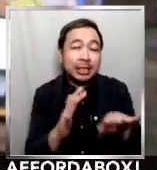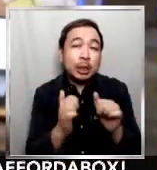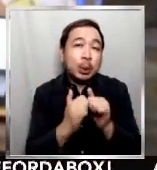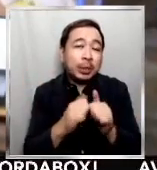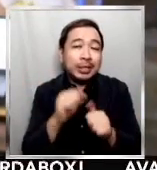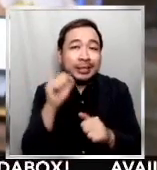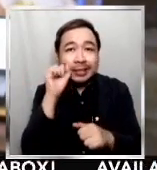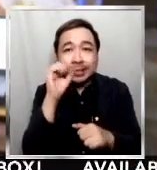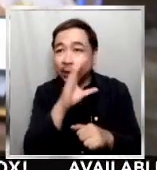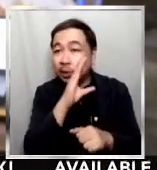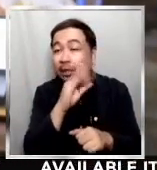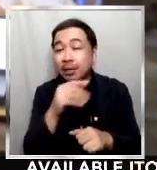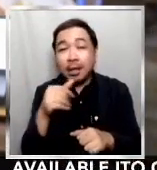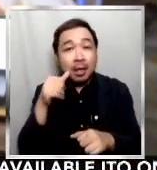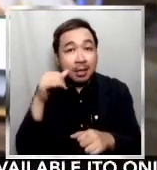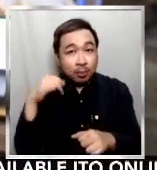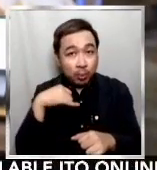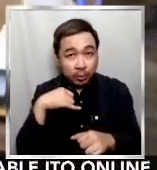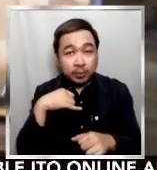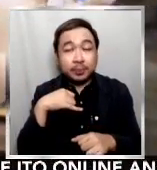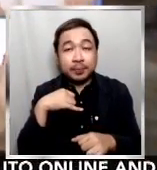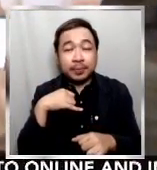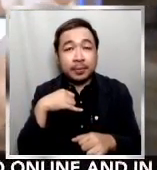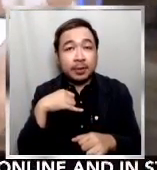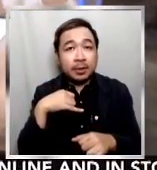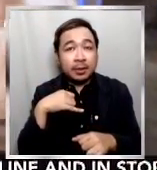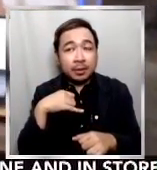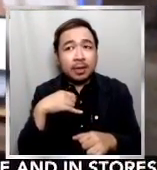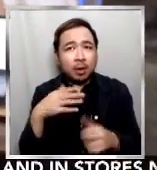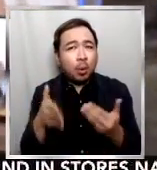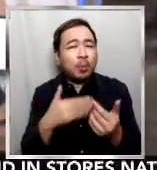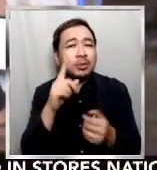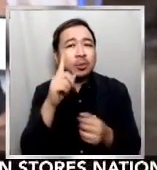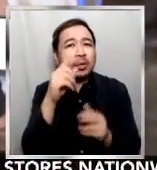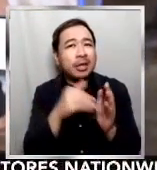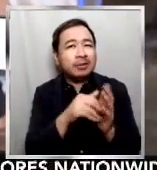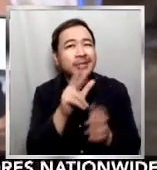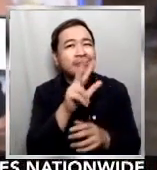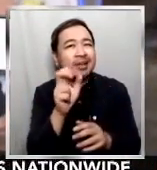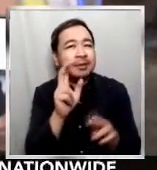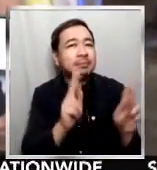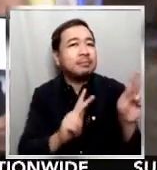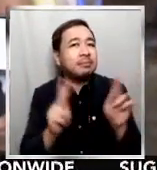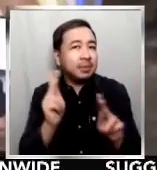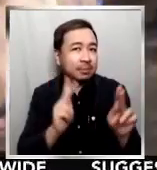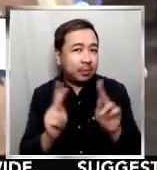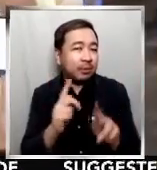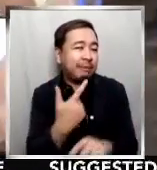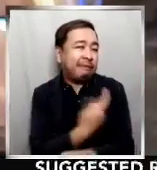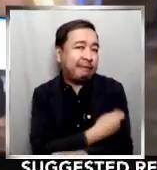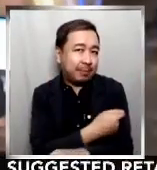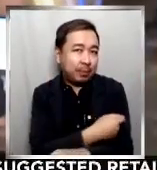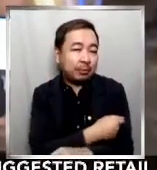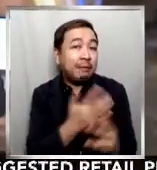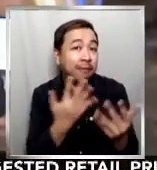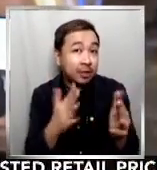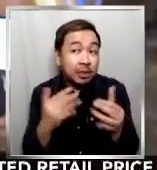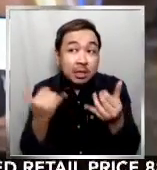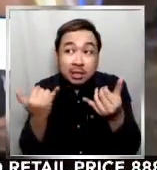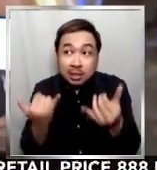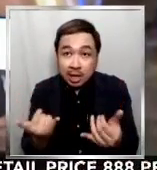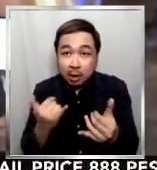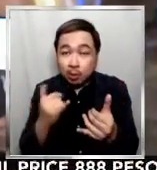kagabi at kahapon na Pia, ano, umaabot sa 1,300 yung nabakunahan. At ngayong gabi ang nakaschedule daw